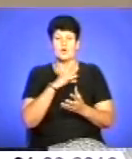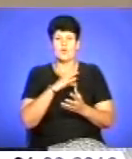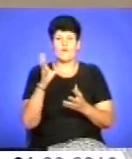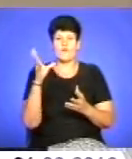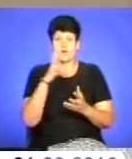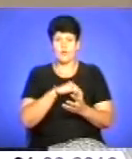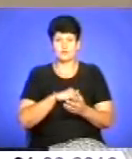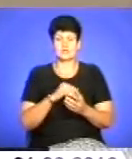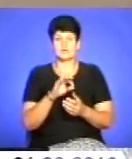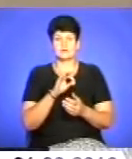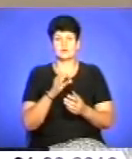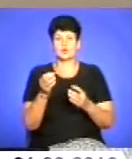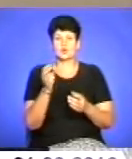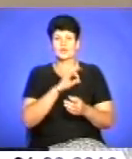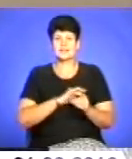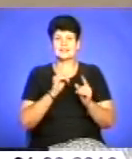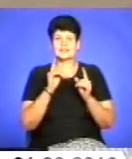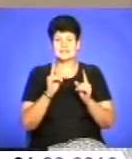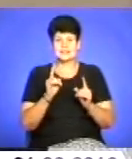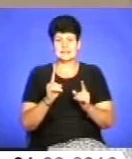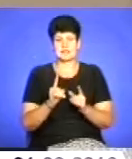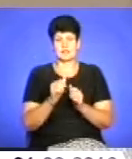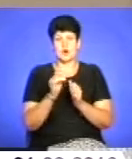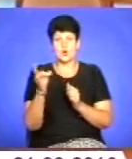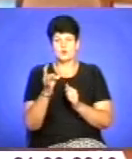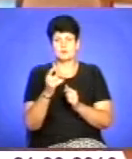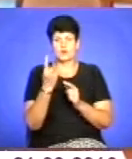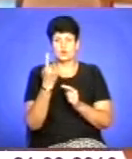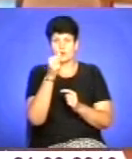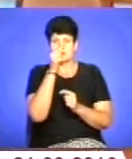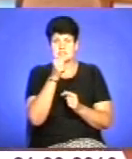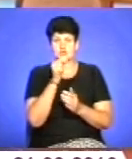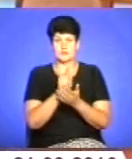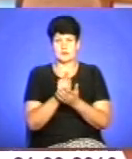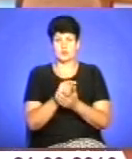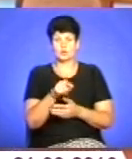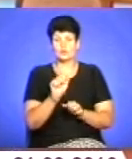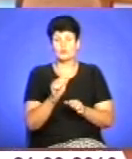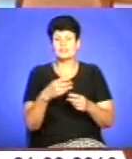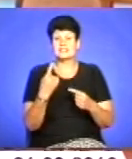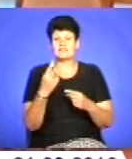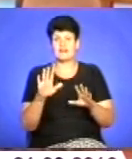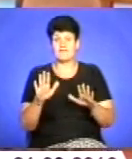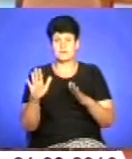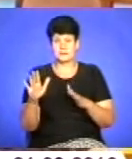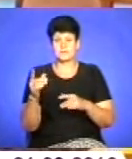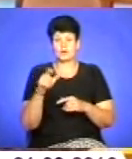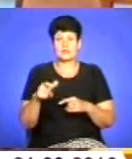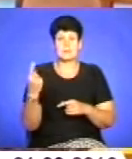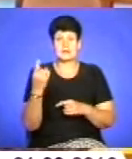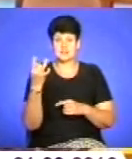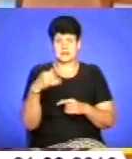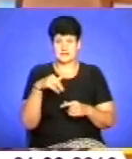а братимуть до уваги лише розмір щомісячної пенсії. Тут може бути два випадки. Людина, яка вперше йде на